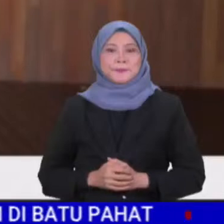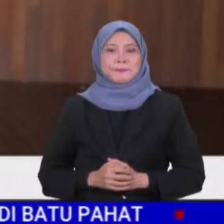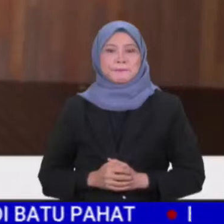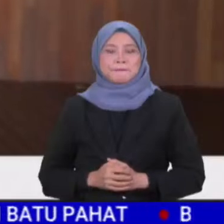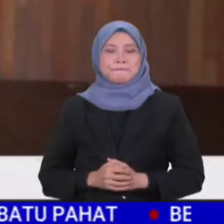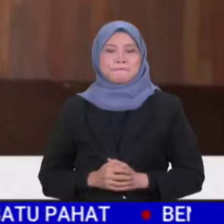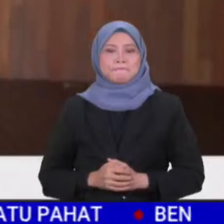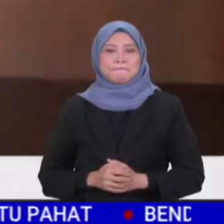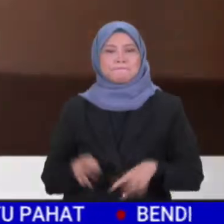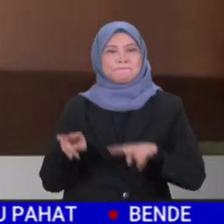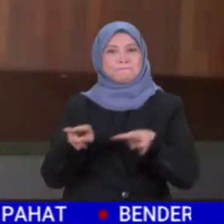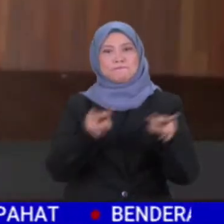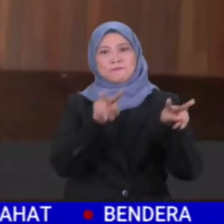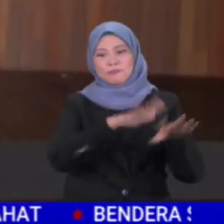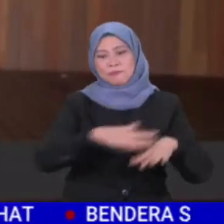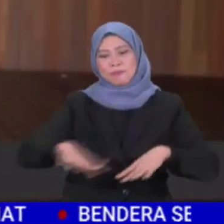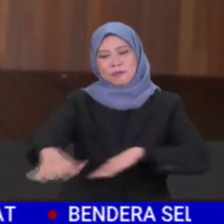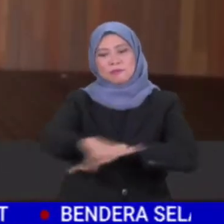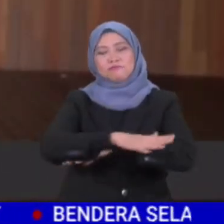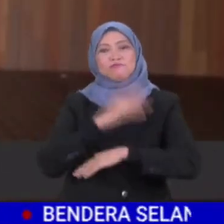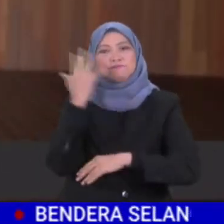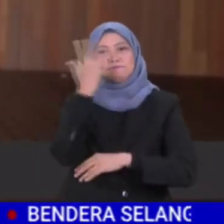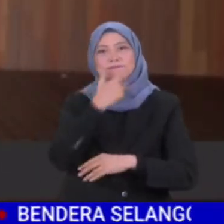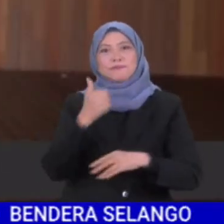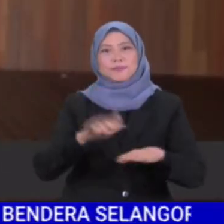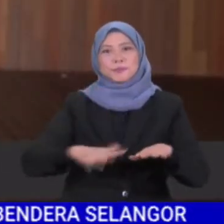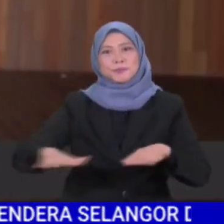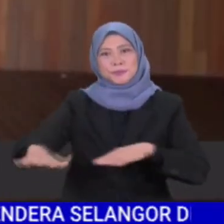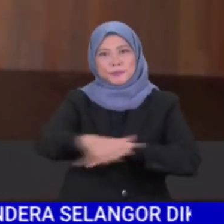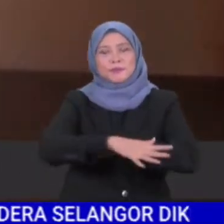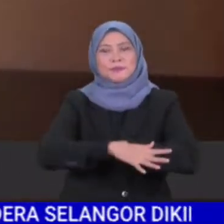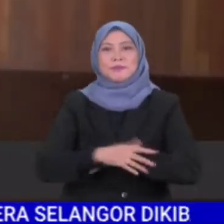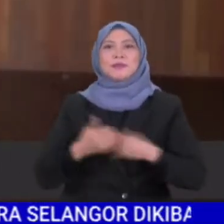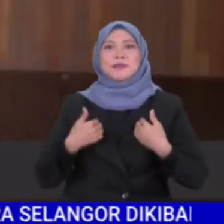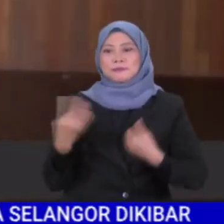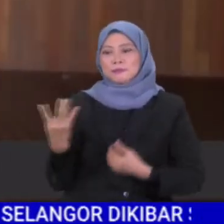我觉得还是很 OK 很美一下啦，一起咯 family